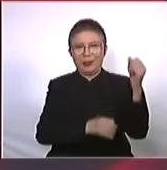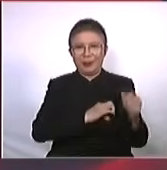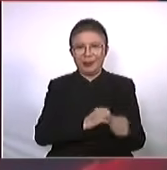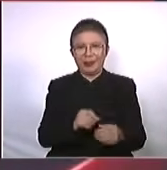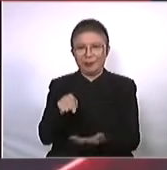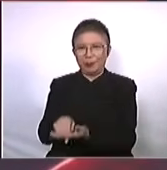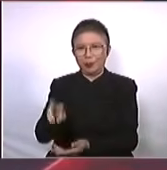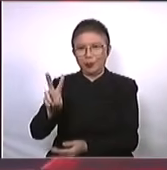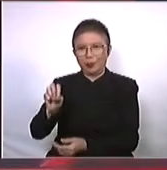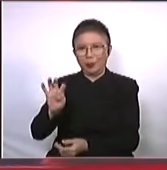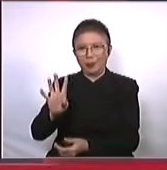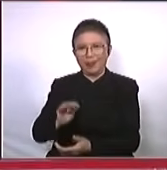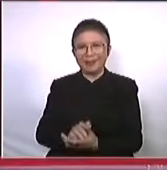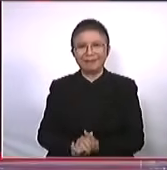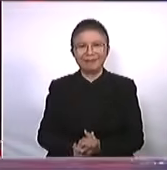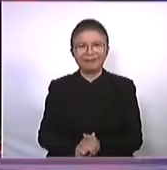pemilu